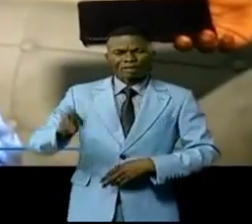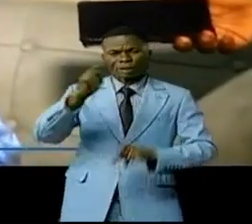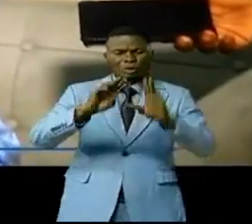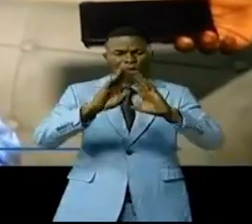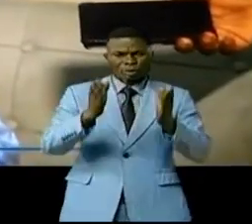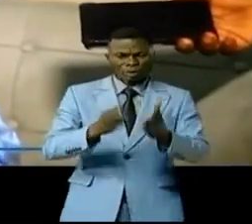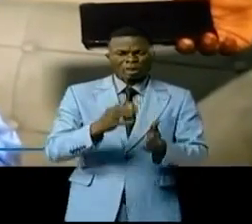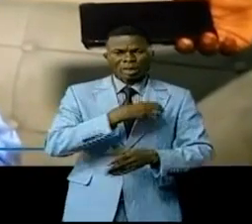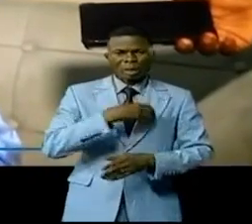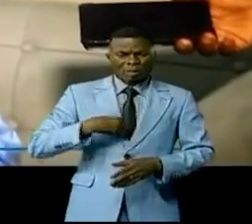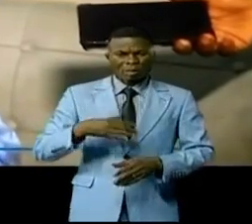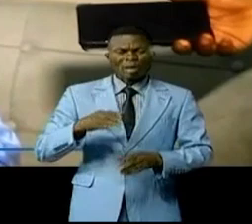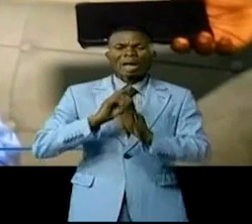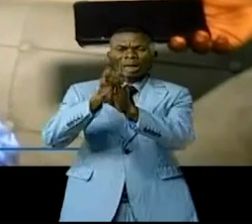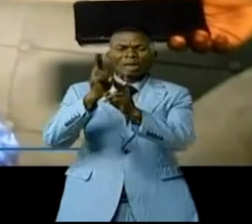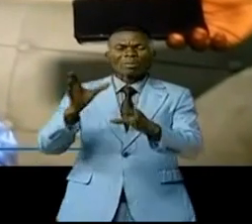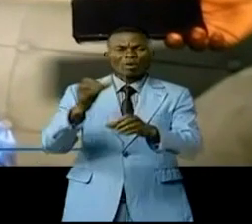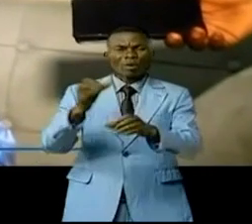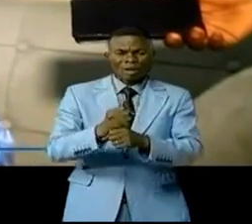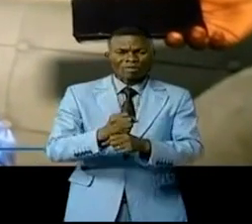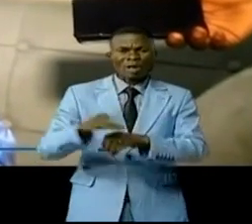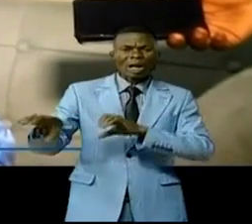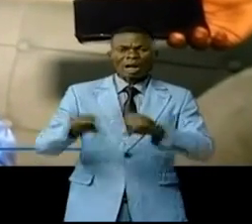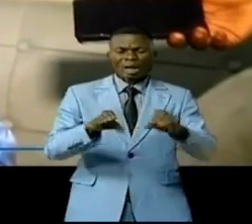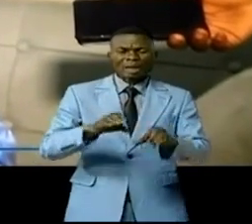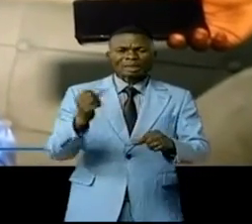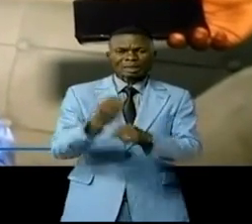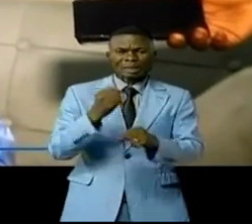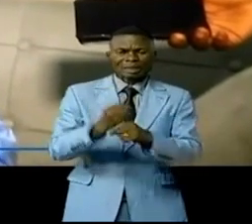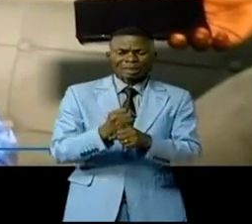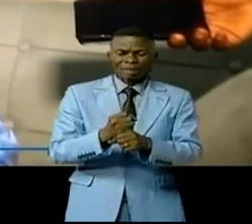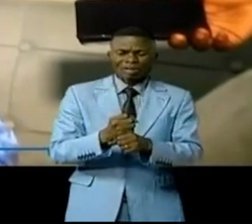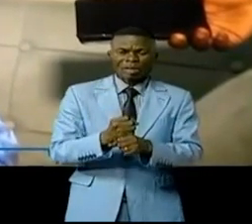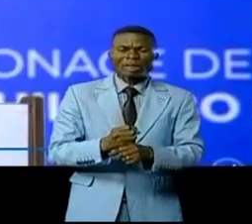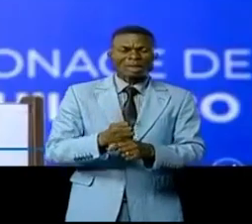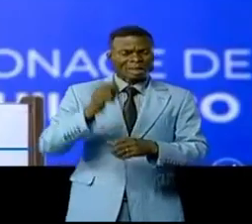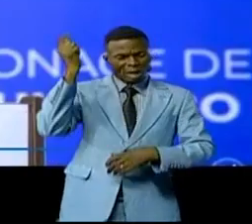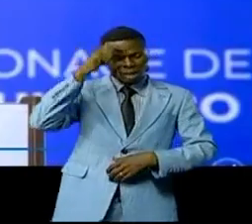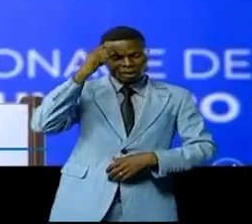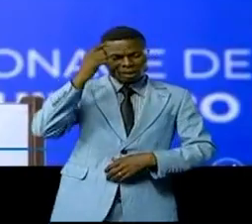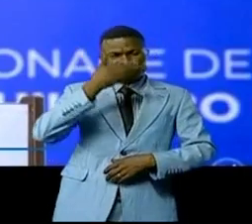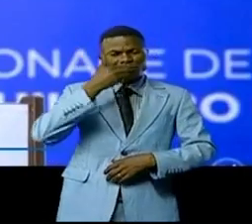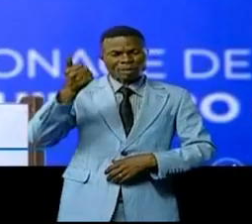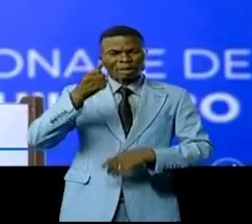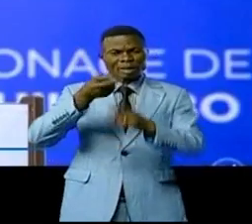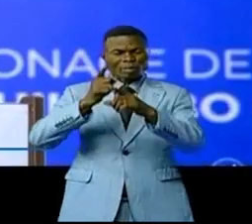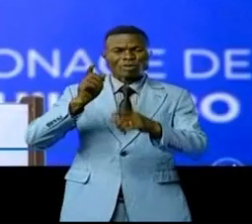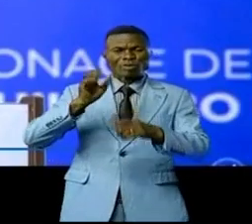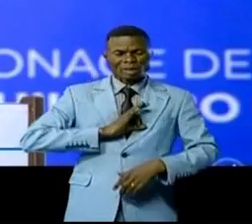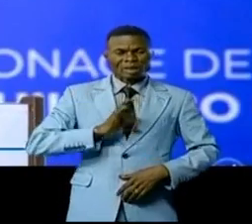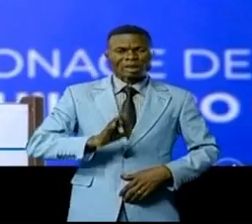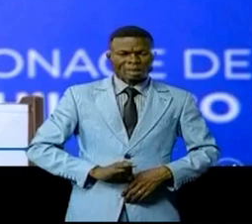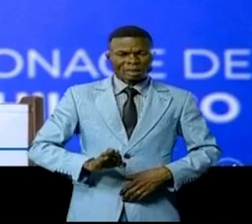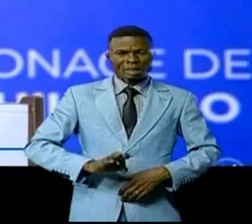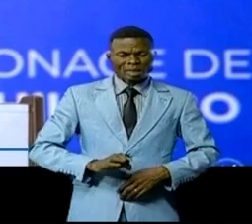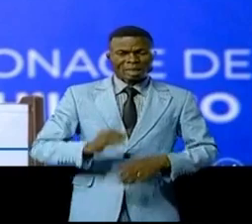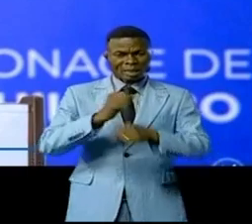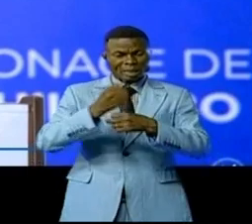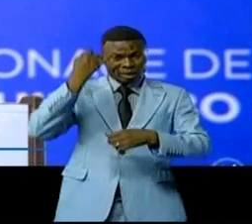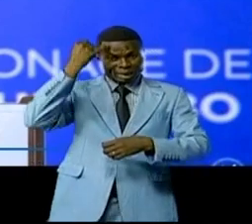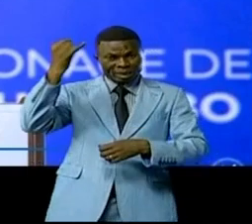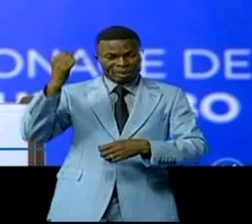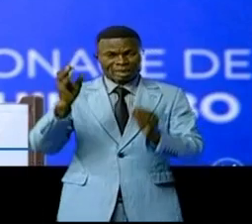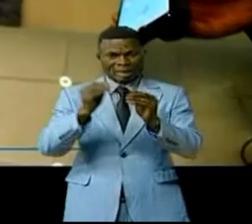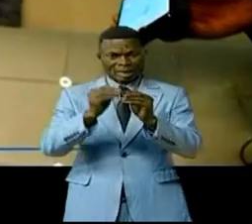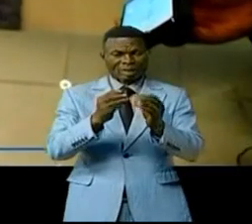Saini résume les activités de son séjour de travail en saluant la sagesse du chef de l'État Félix Tshisekedi d'avoir initié cette